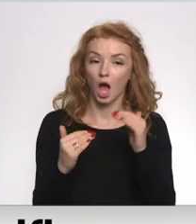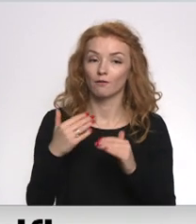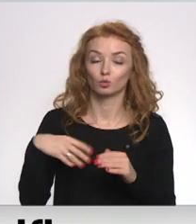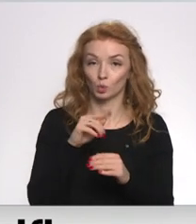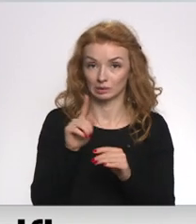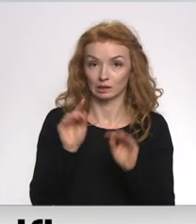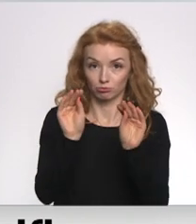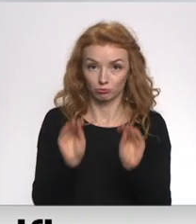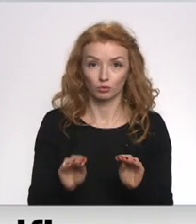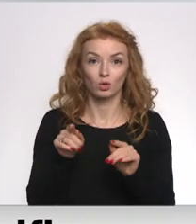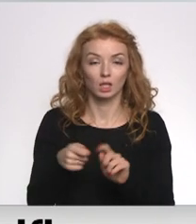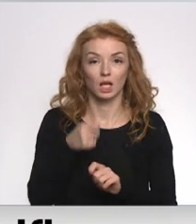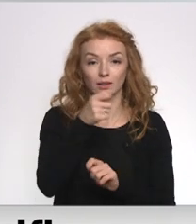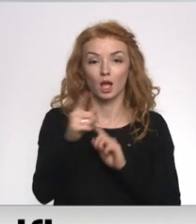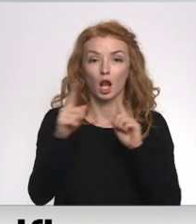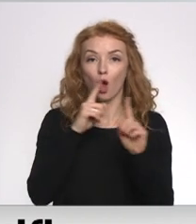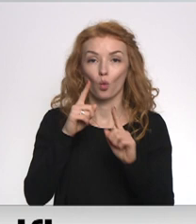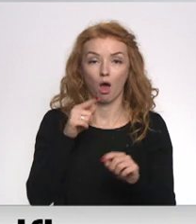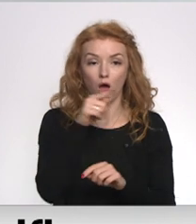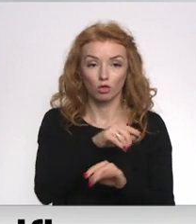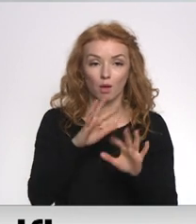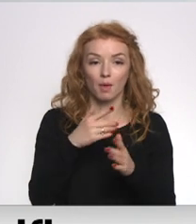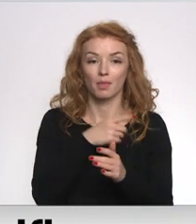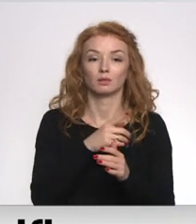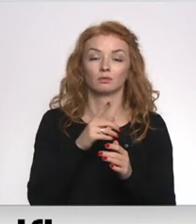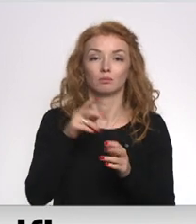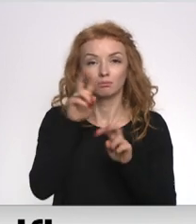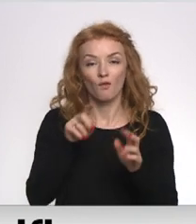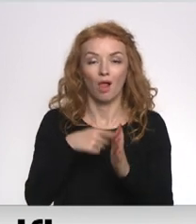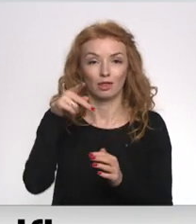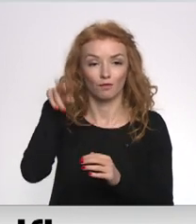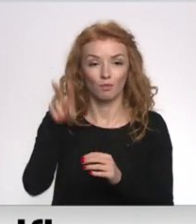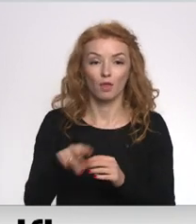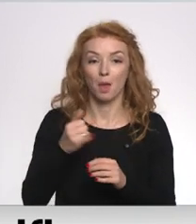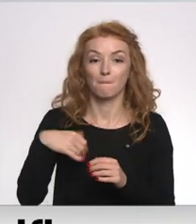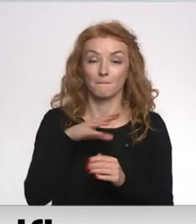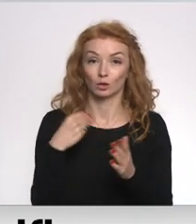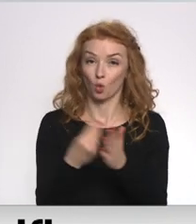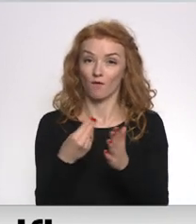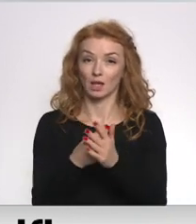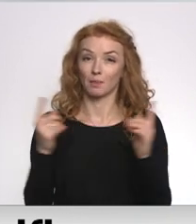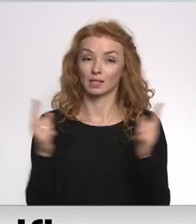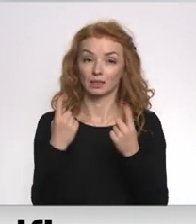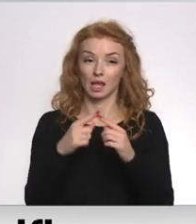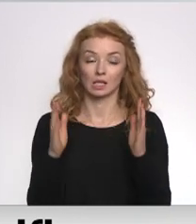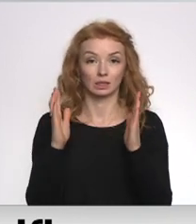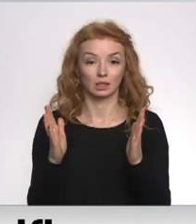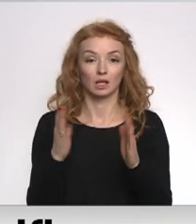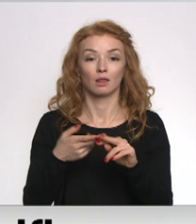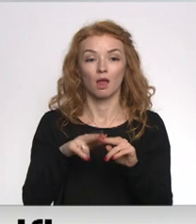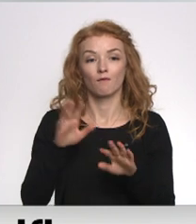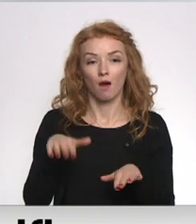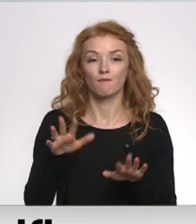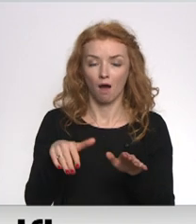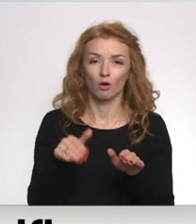un mums viņš ir jāiesniedz regulātorā, bet regulātors vēl noteikti paņems vēl vismaz 2 mēnešus. Ja mēs novērtējam īstermiņā viņi varbūt